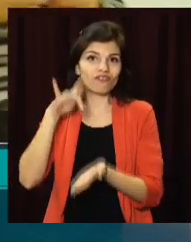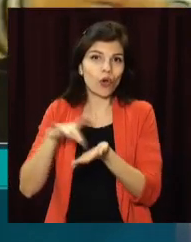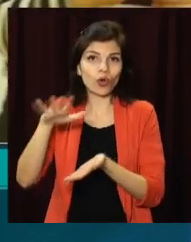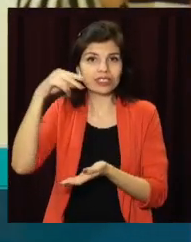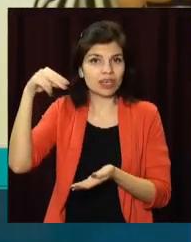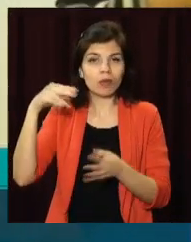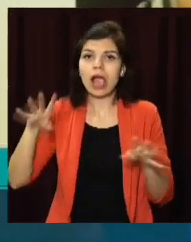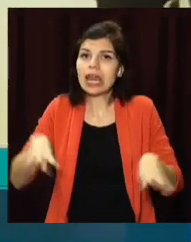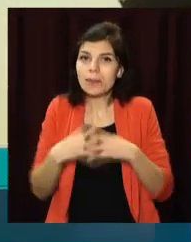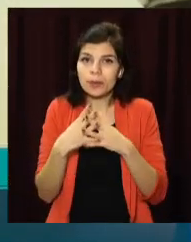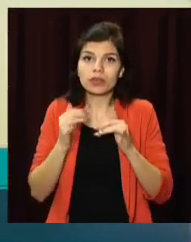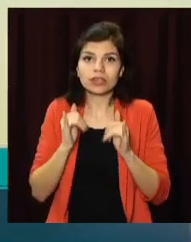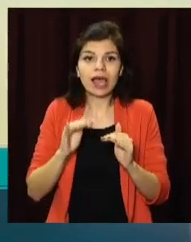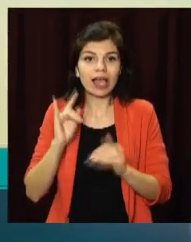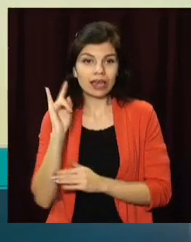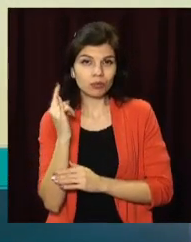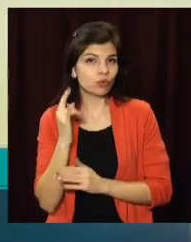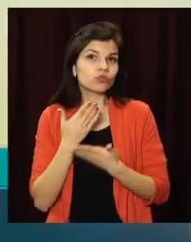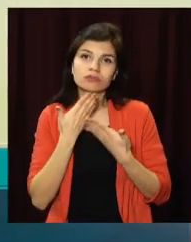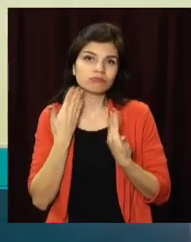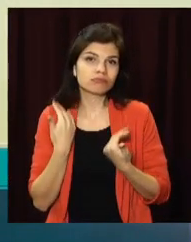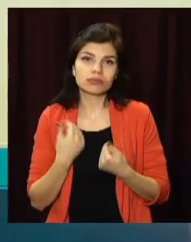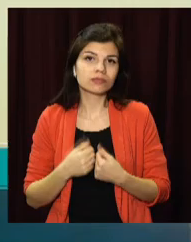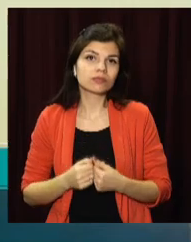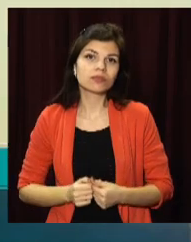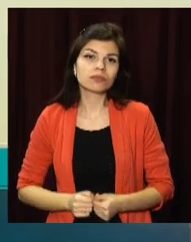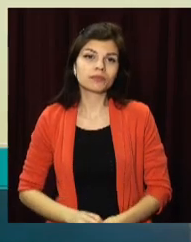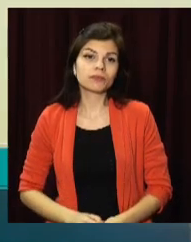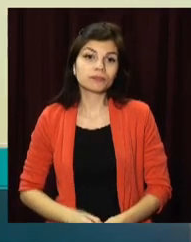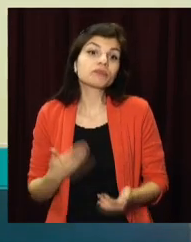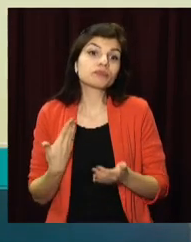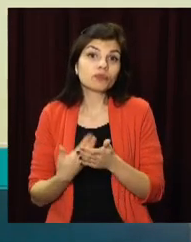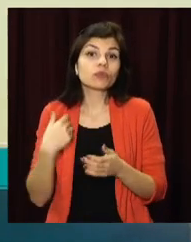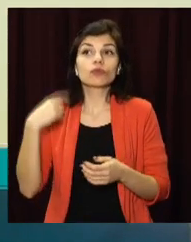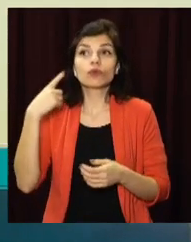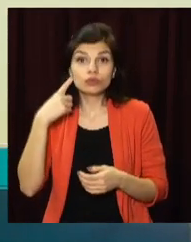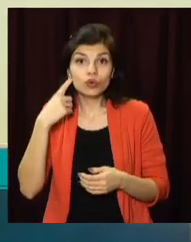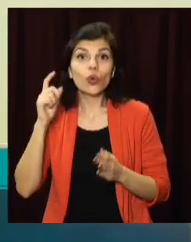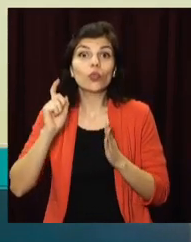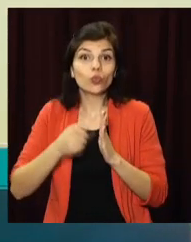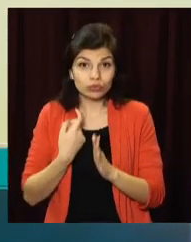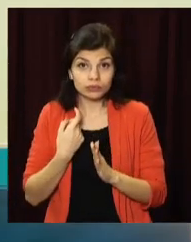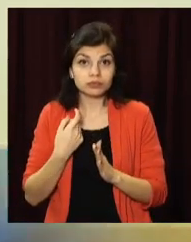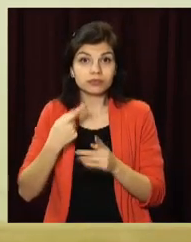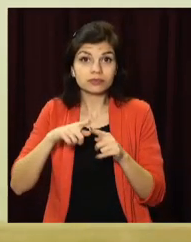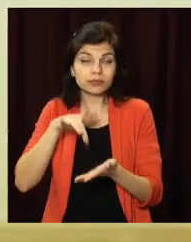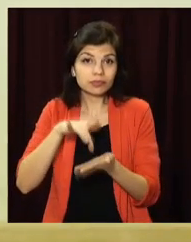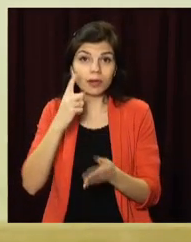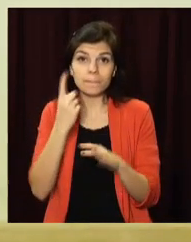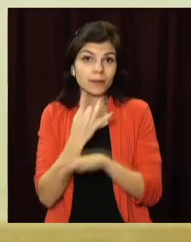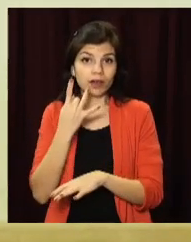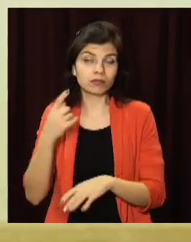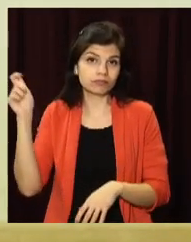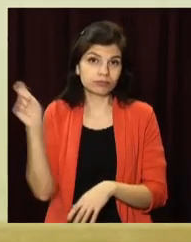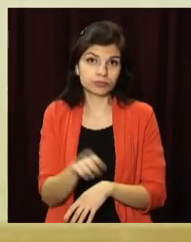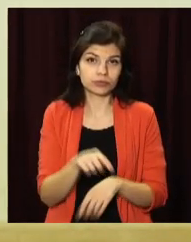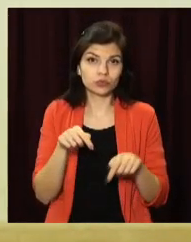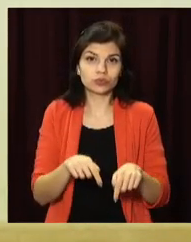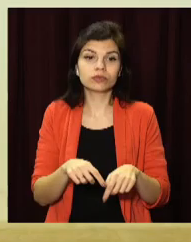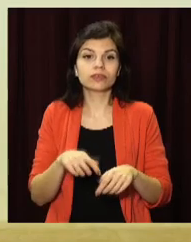лечения, реабилитации для ребенка нет. Вот мы узнали про этот центр, и первый раз мы в этом